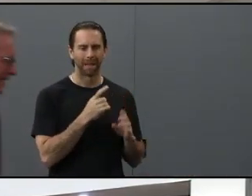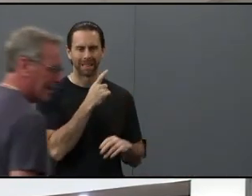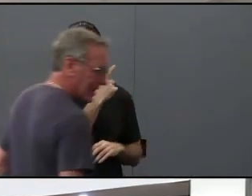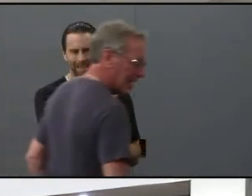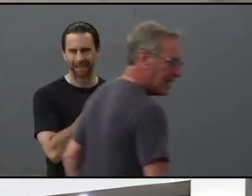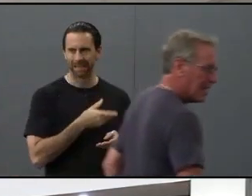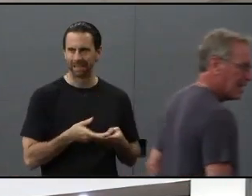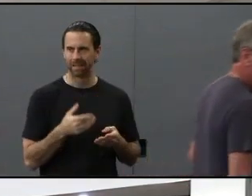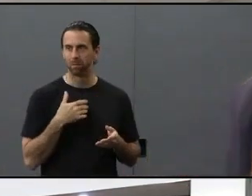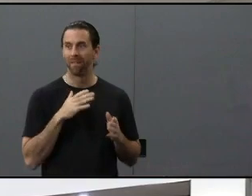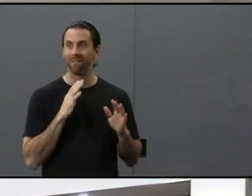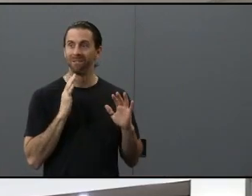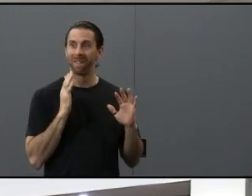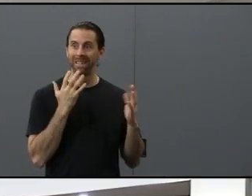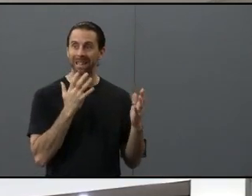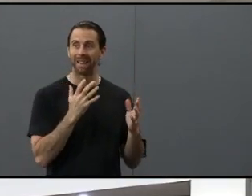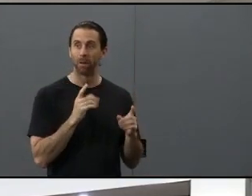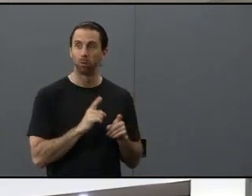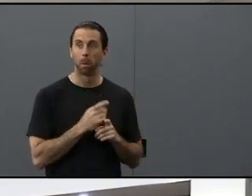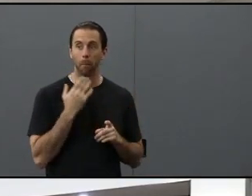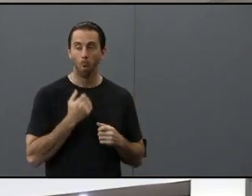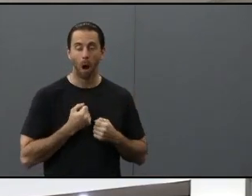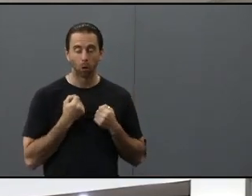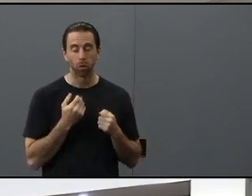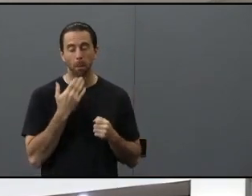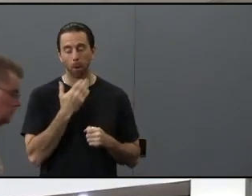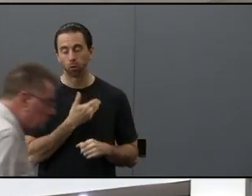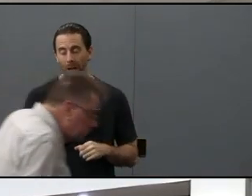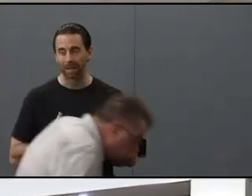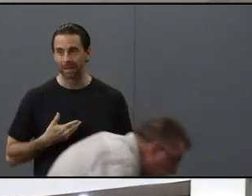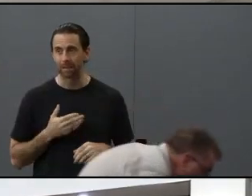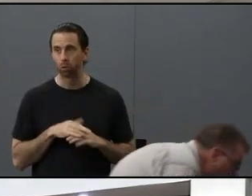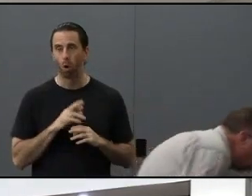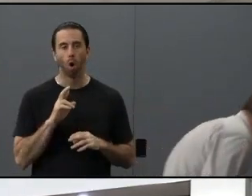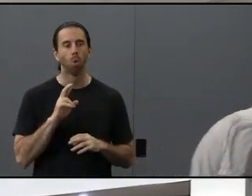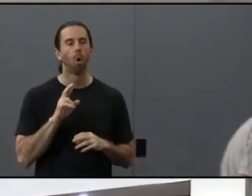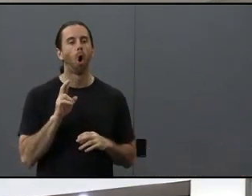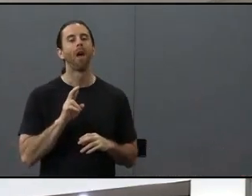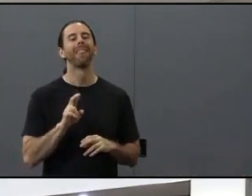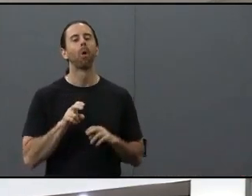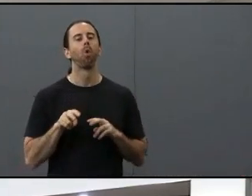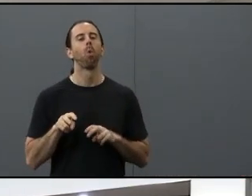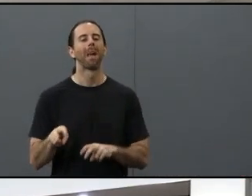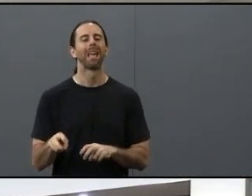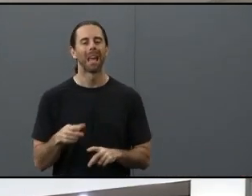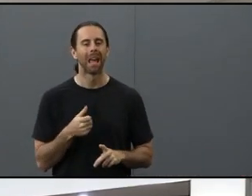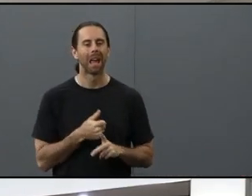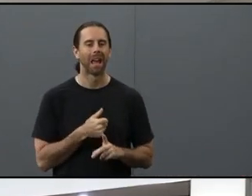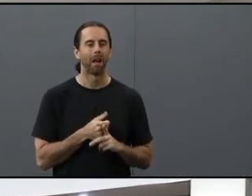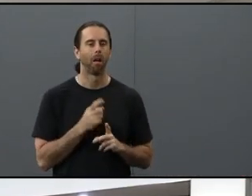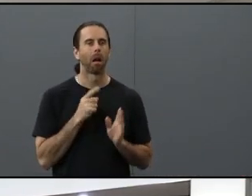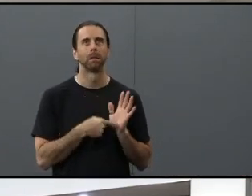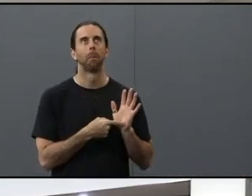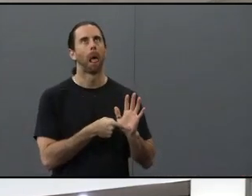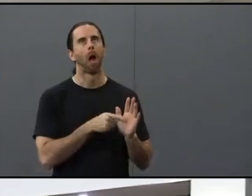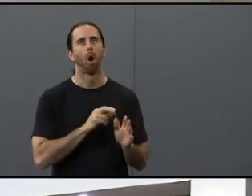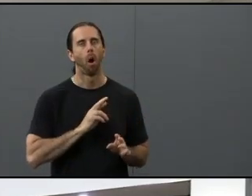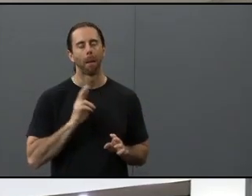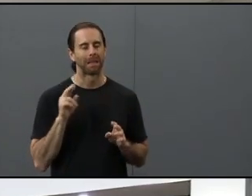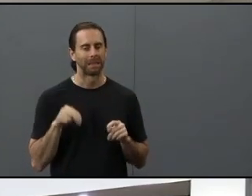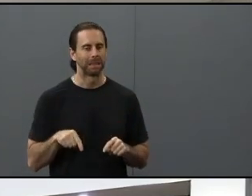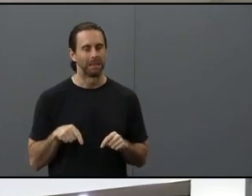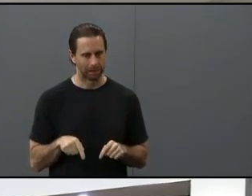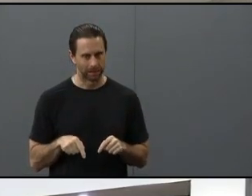et je félicite je souhaite bon courage et bonne chance à Reny Cournoyer quelqu'un d'exemplaire de repen et